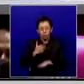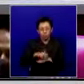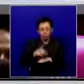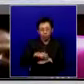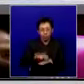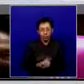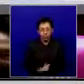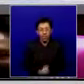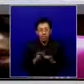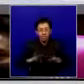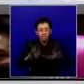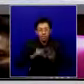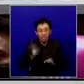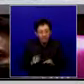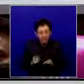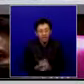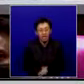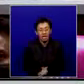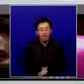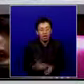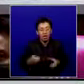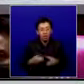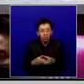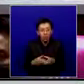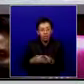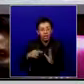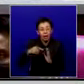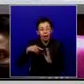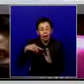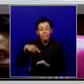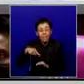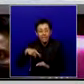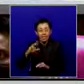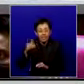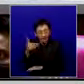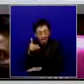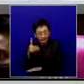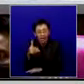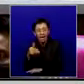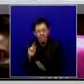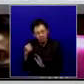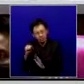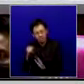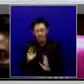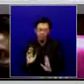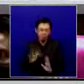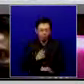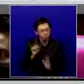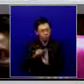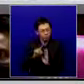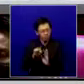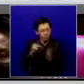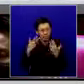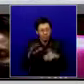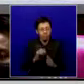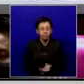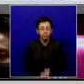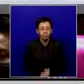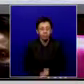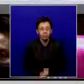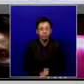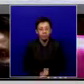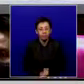ำเป็นจริงๆผมยังมีเพื่อชาติอีก10นาทีแต่ผมไม่ใช้คิดว่าน่าจะไม่เกินครึ่งชั่วโมงก็คงจะจบแล้วนะก็กราบเรียนผ่าน